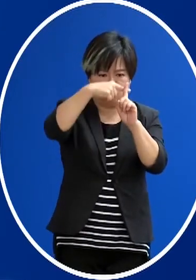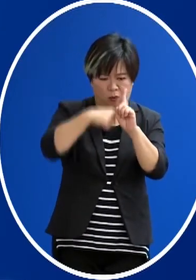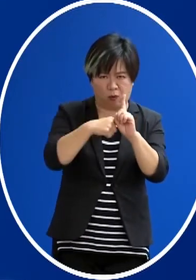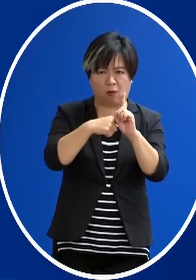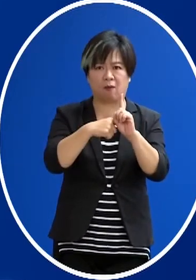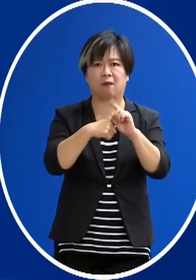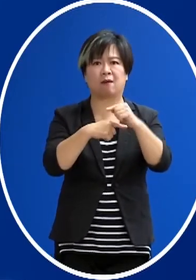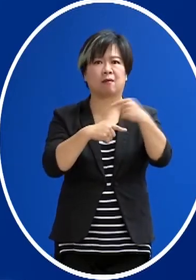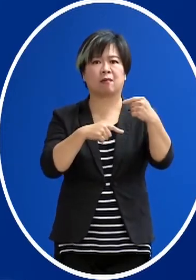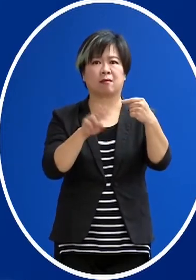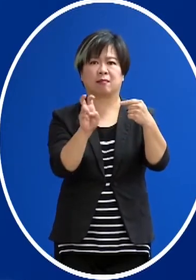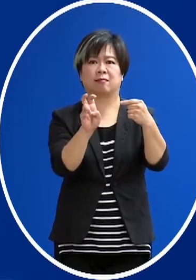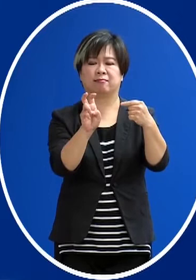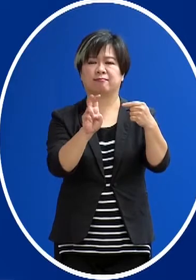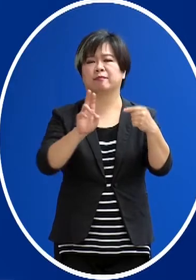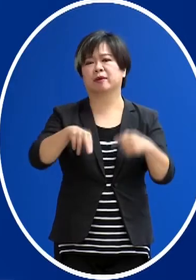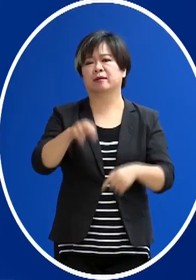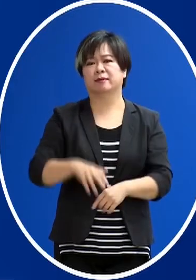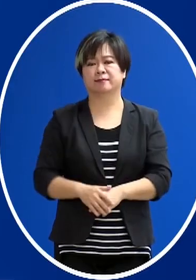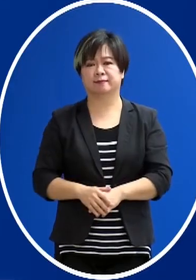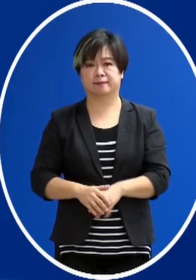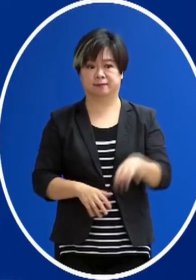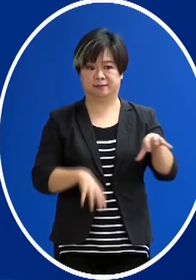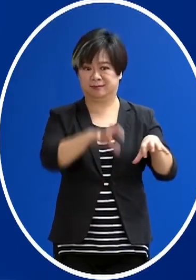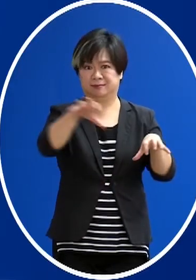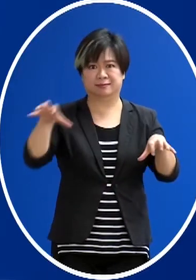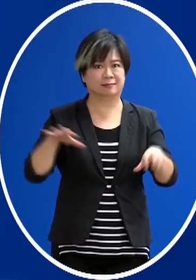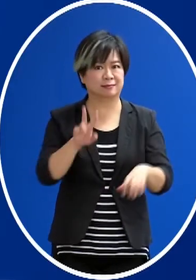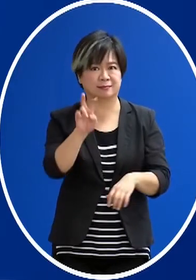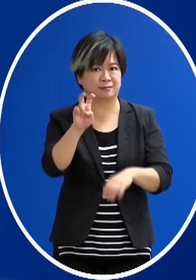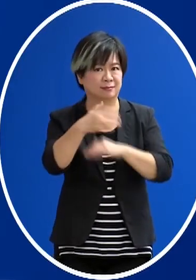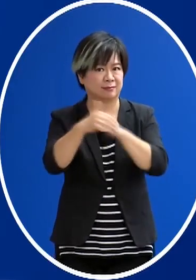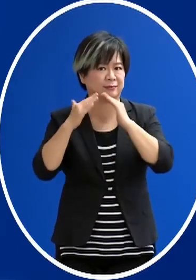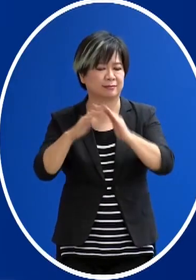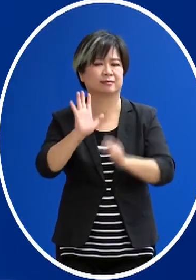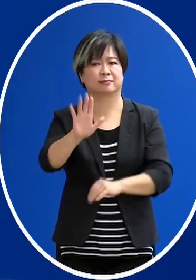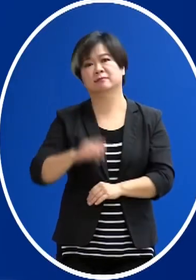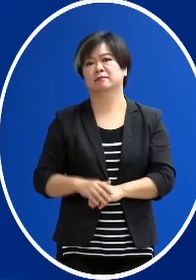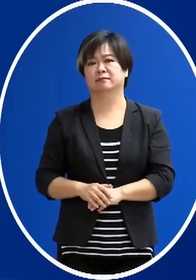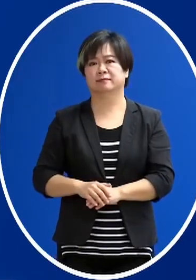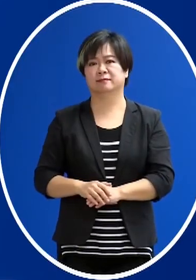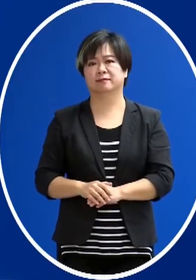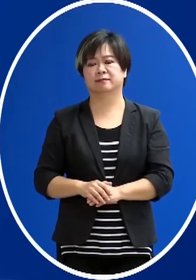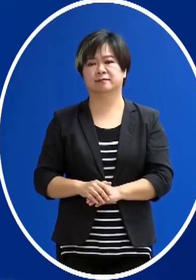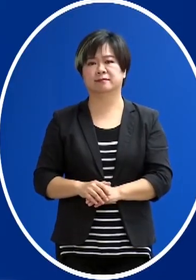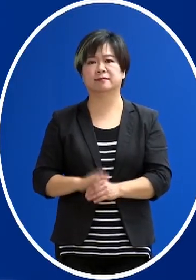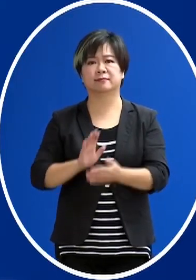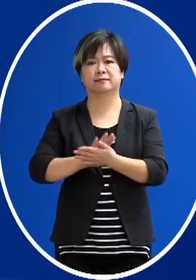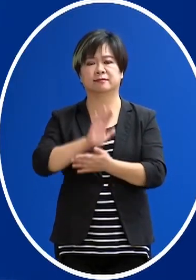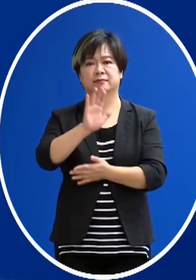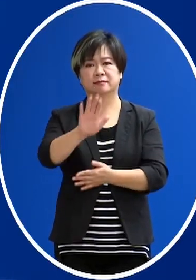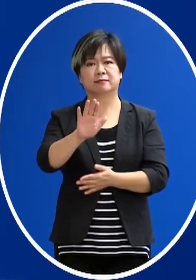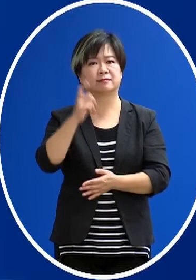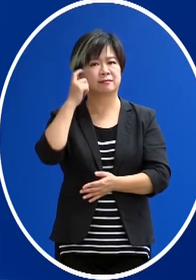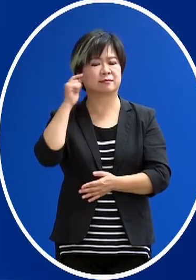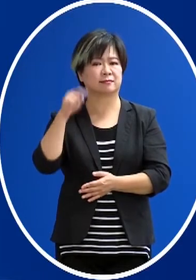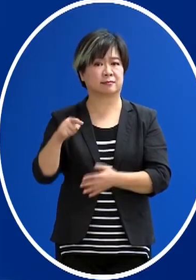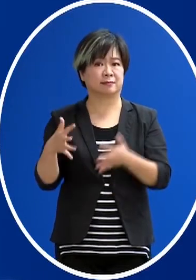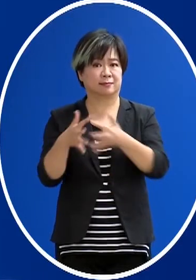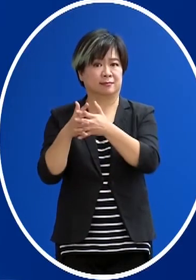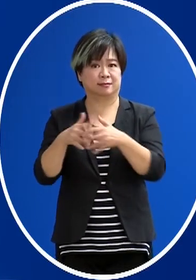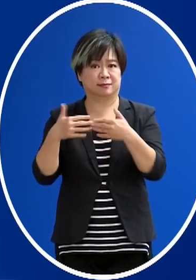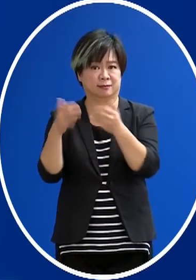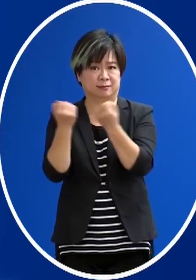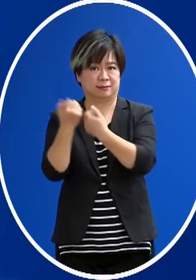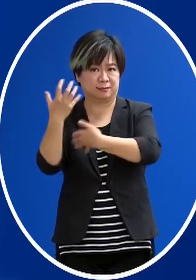个冰箱啊，所以在这个我们未来会把这个疫就是 Moderna 这个疫苗